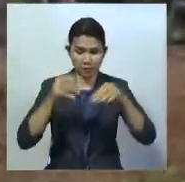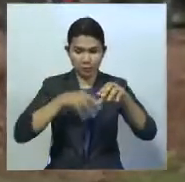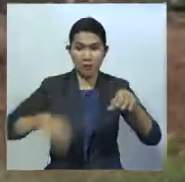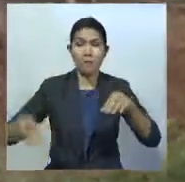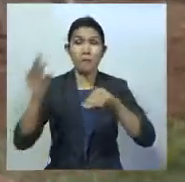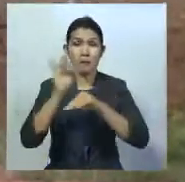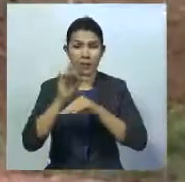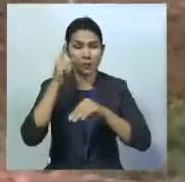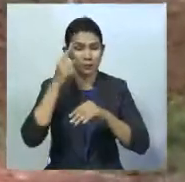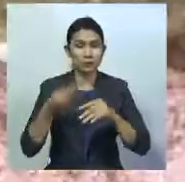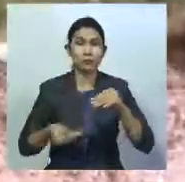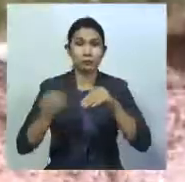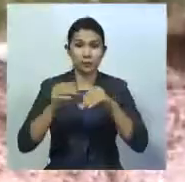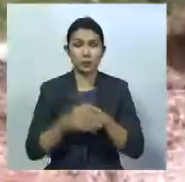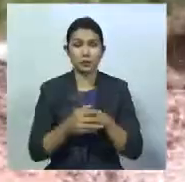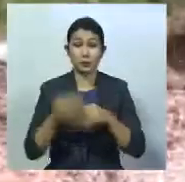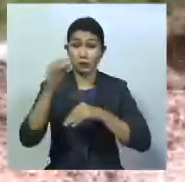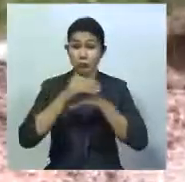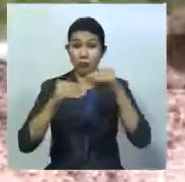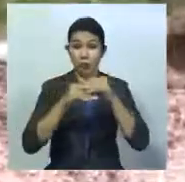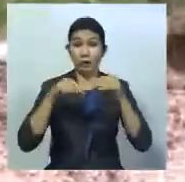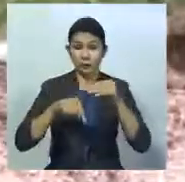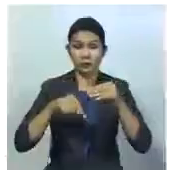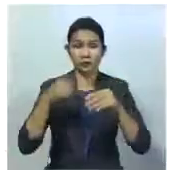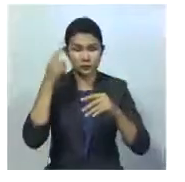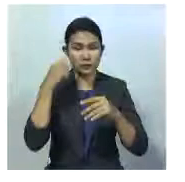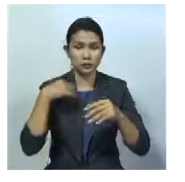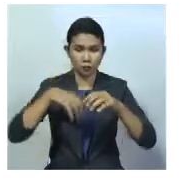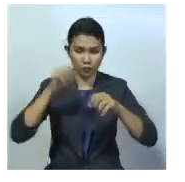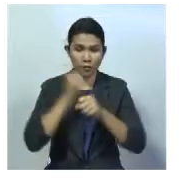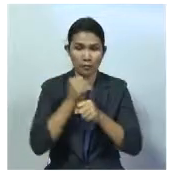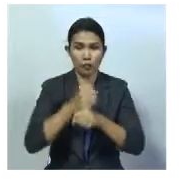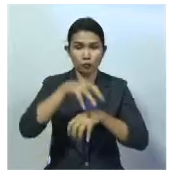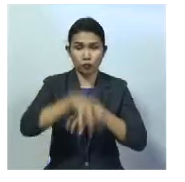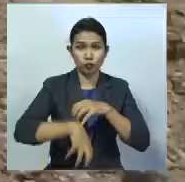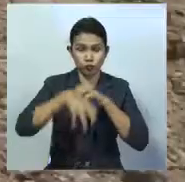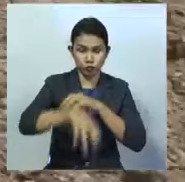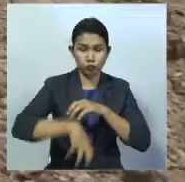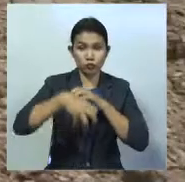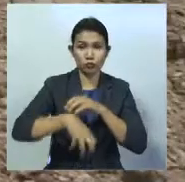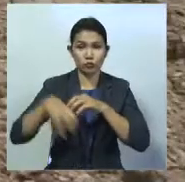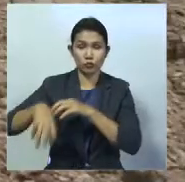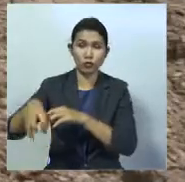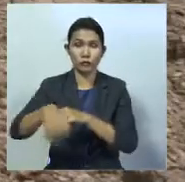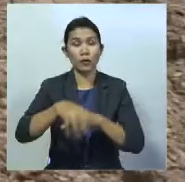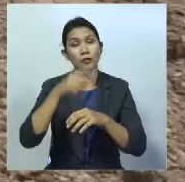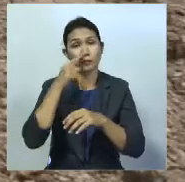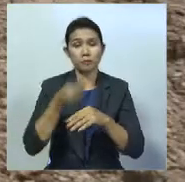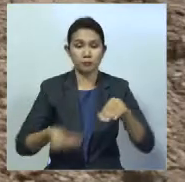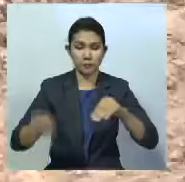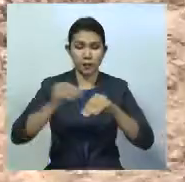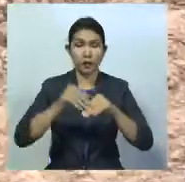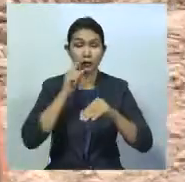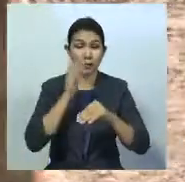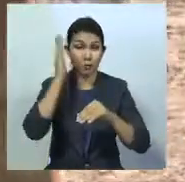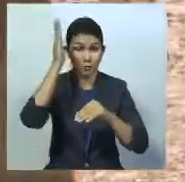ร่งเติมน้ำในอ่างด้านโครงการชลประทานจังหวัดสุรินทร์ก็ได้ขุดลอกโดยรอบอ่างเก็บน้ำห้วยเสนงและอ่างเก็บน้ำอำปึนเพิ่มพื้นที่ร